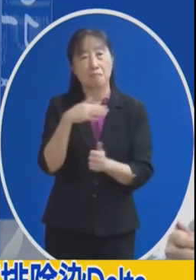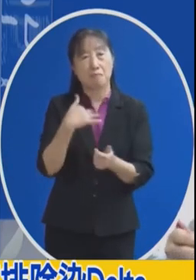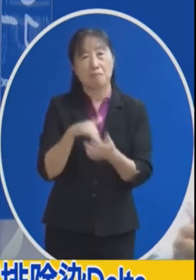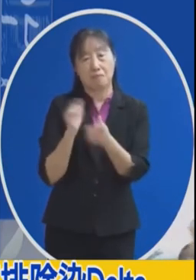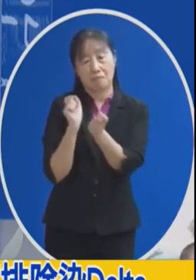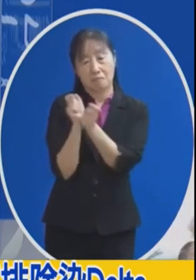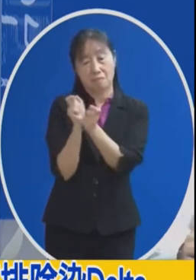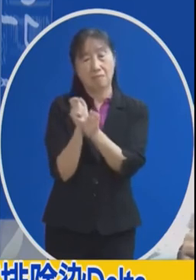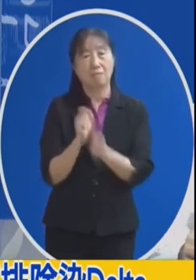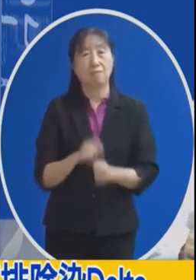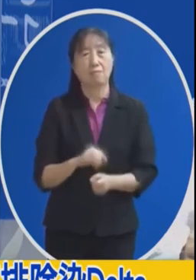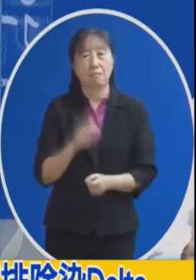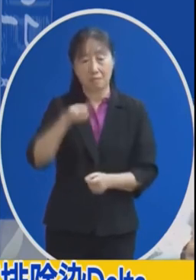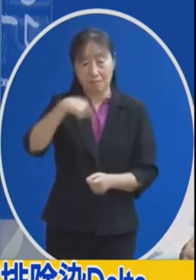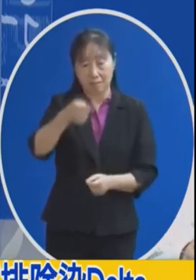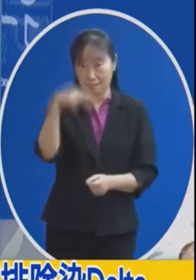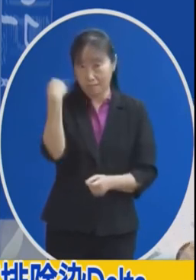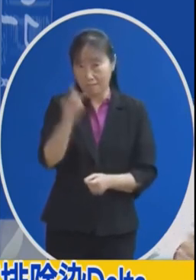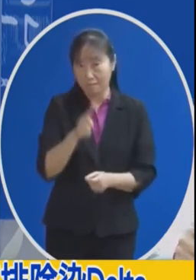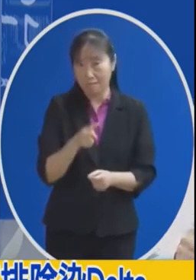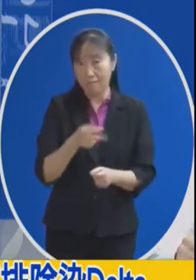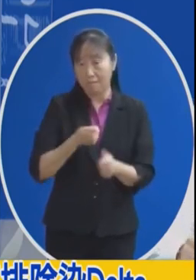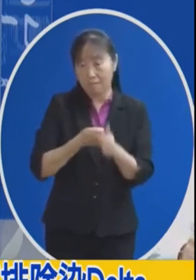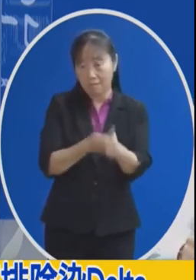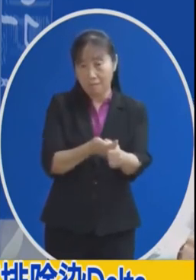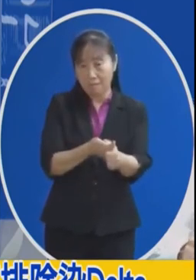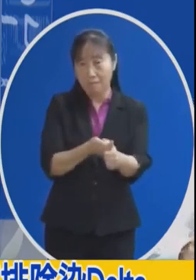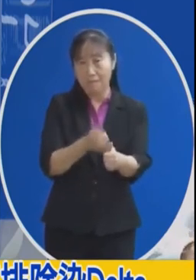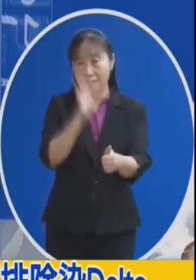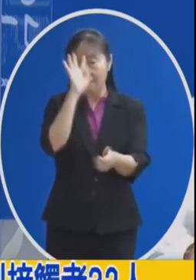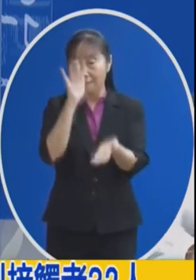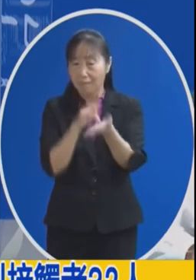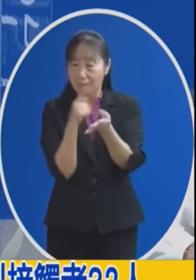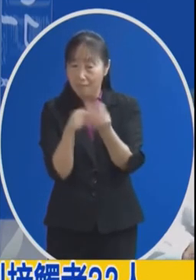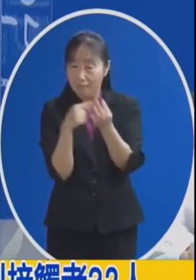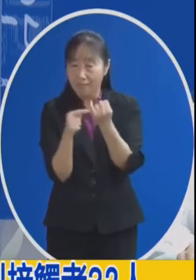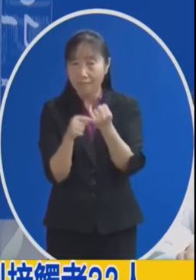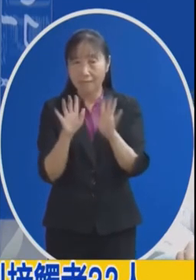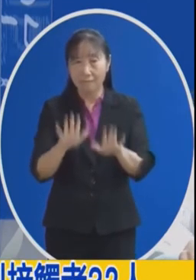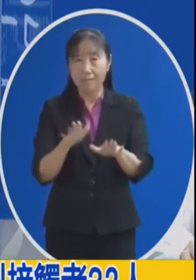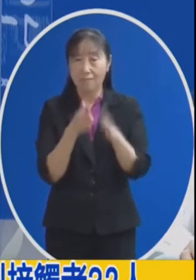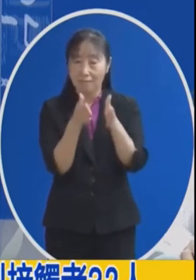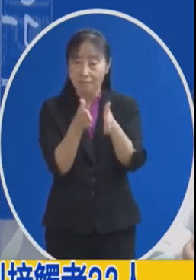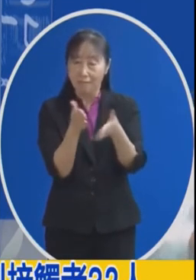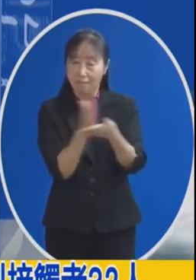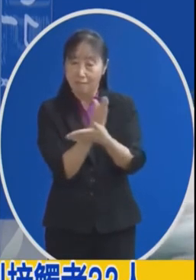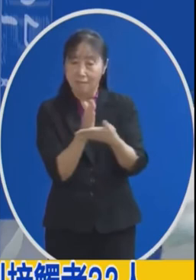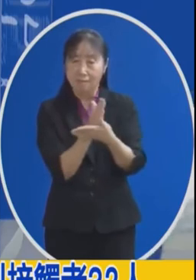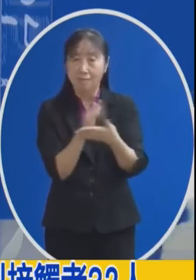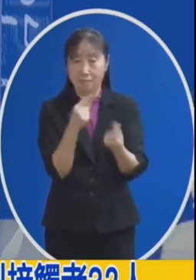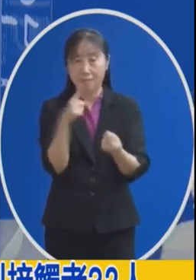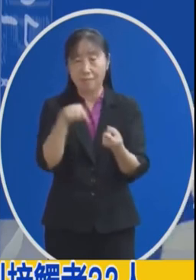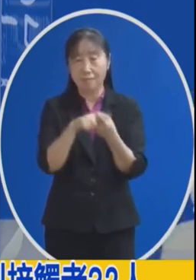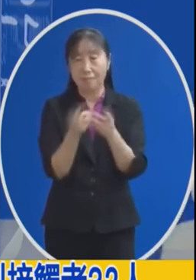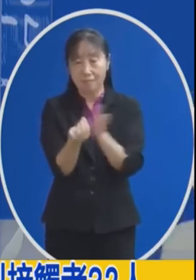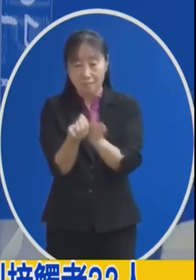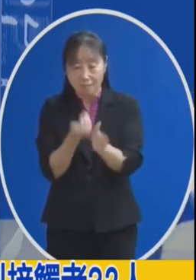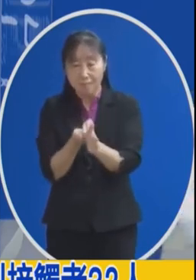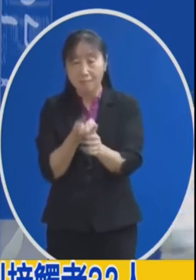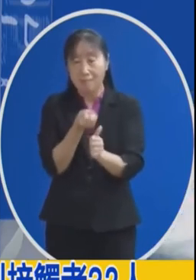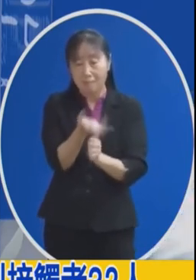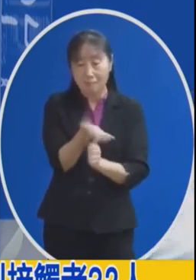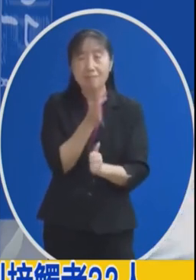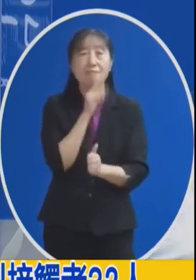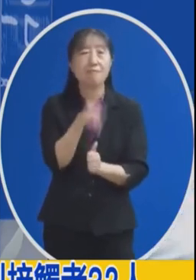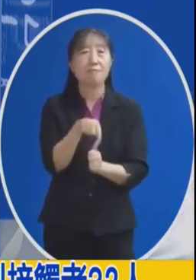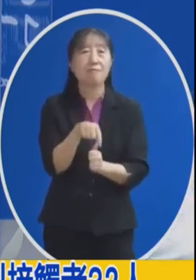所以后续还需要再追踪它整个病毒量的变化。不过目前看起来应该是刚刚感染不久，所以推